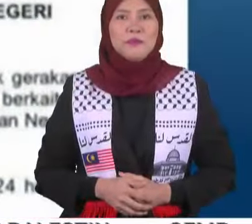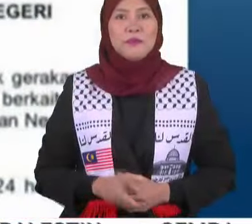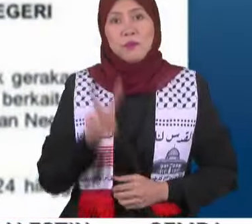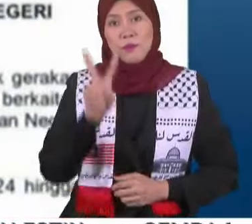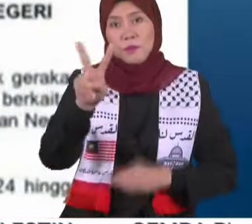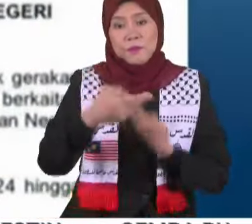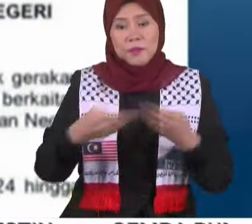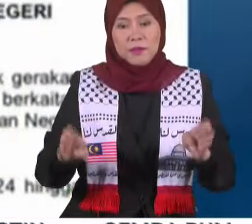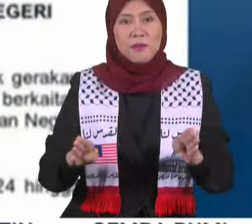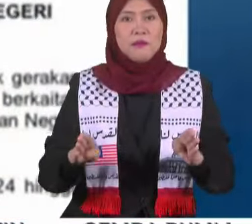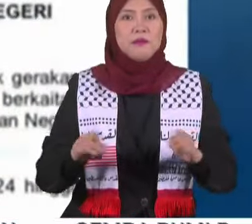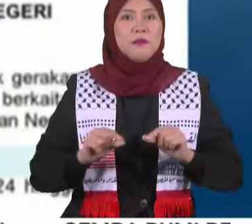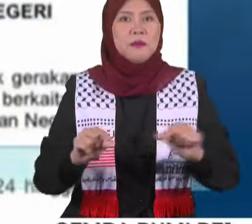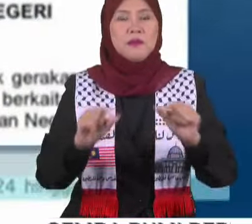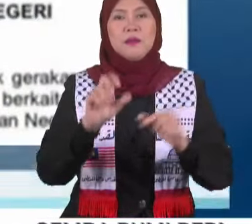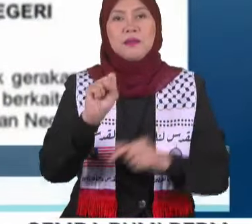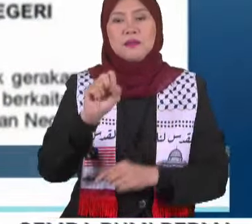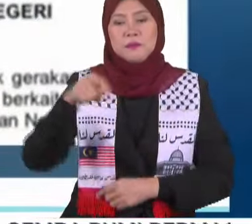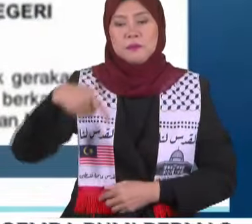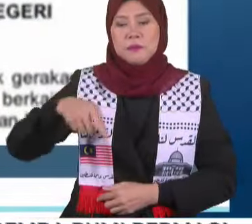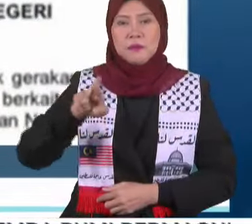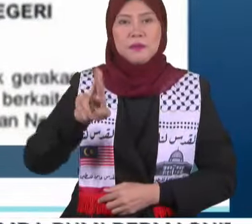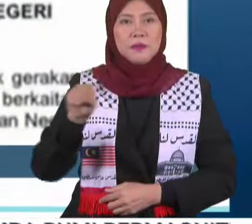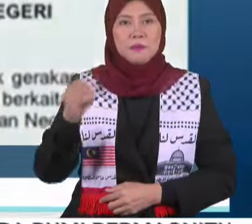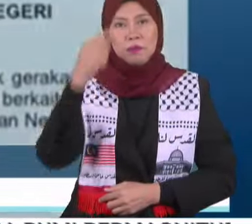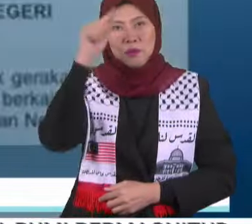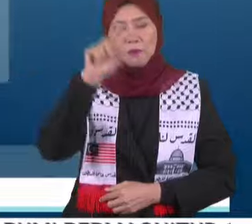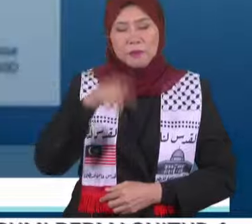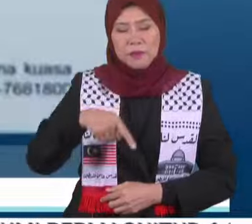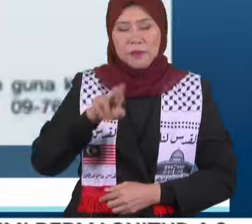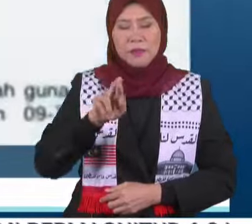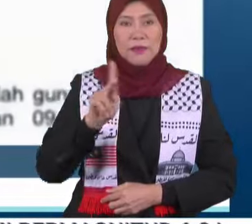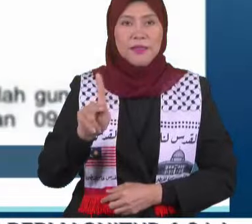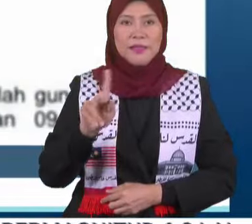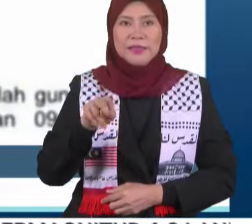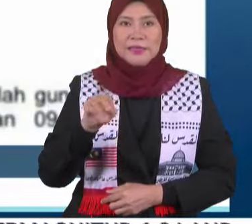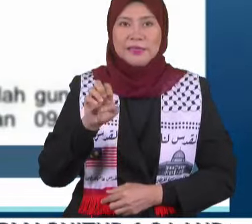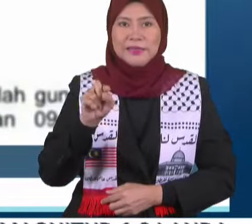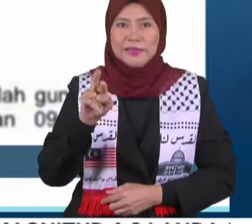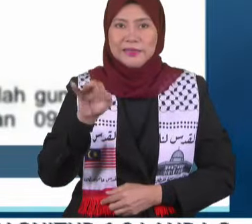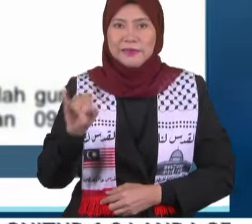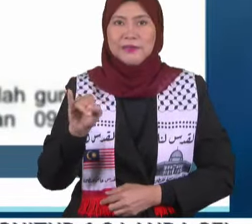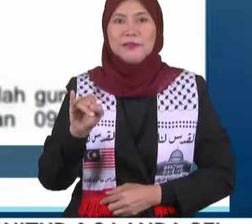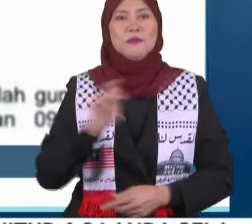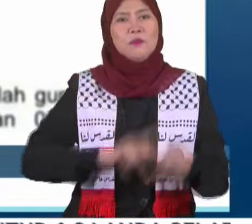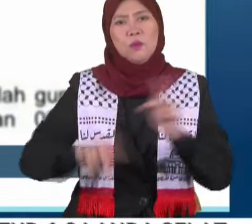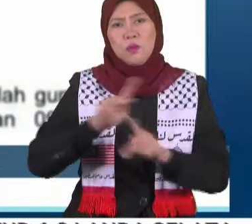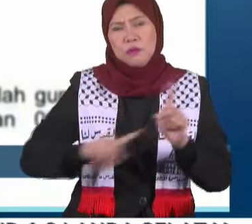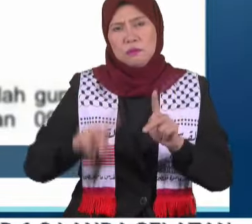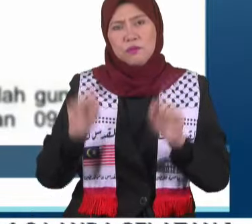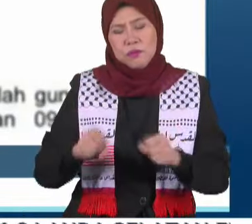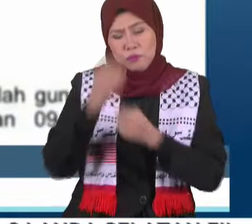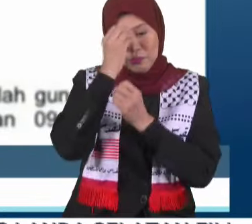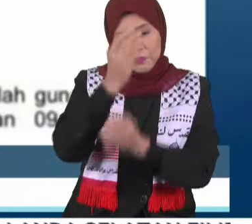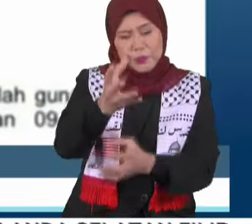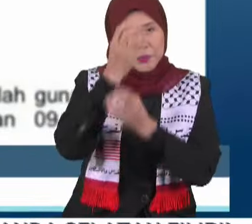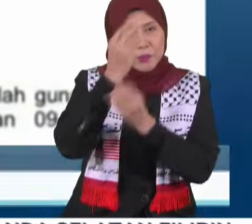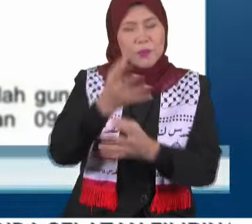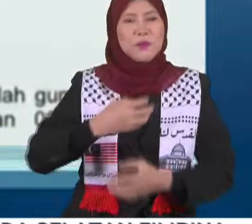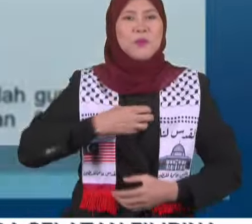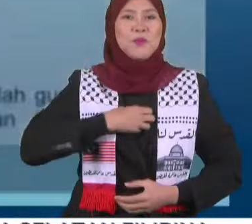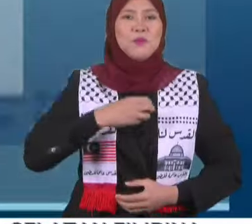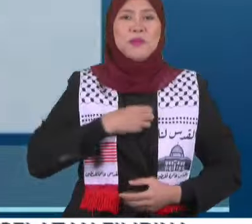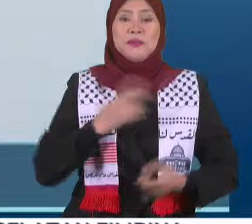Dua bilik gerakan dibuka SPRM sempena PRK Nenggiri. Ini bagi membolehkan orang ramai menyalurkan maklumat serta